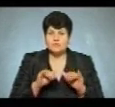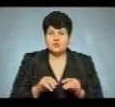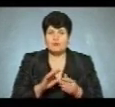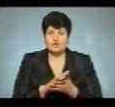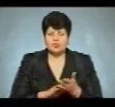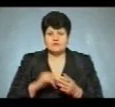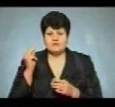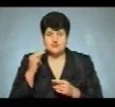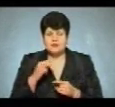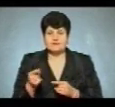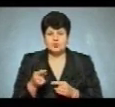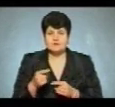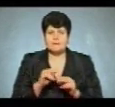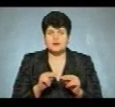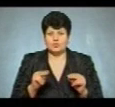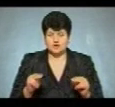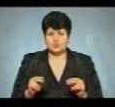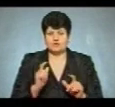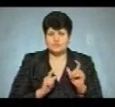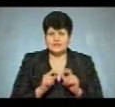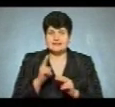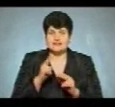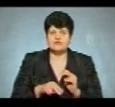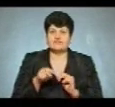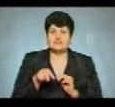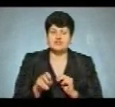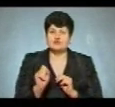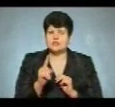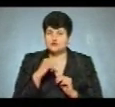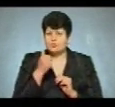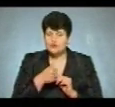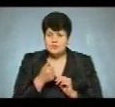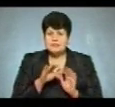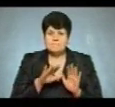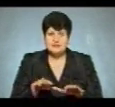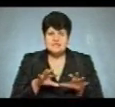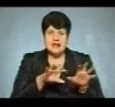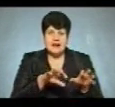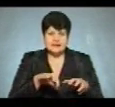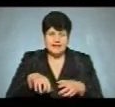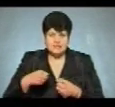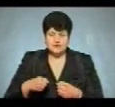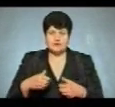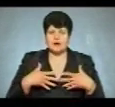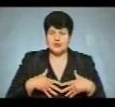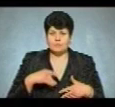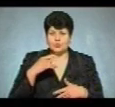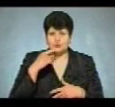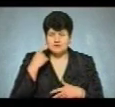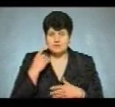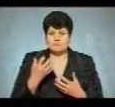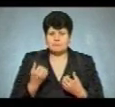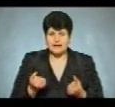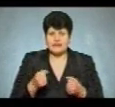педагогічному університеті, який закінчив у 2011-му. Після анексії Криму Росією прийняв рішення переїхати